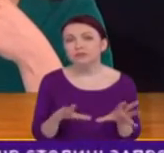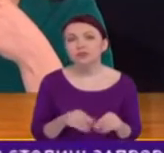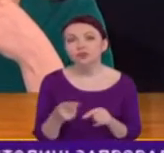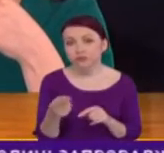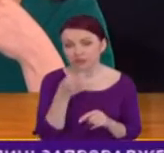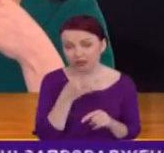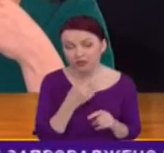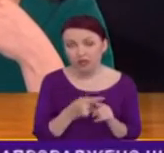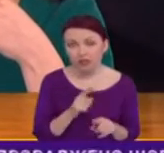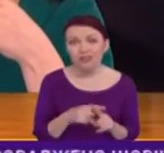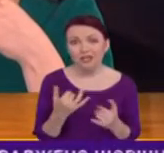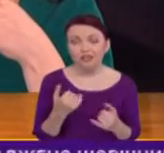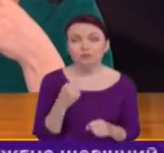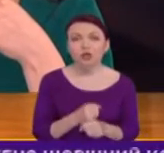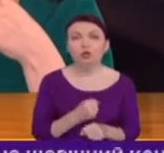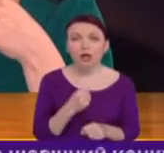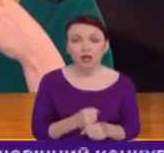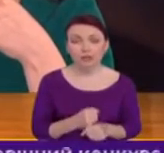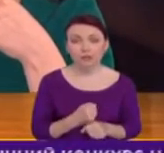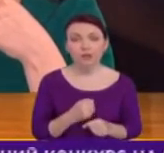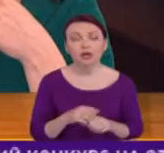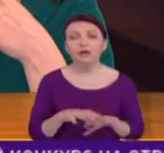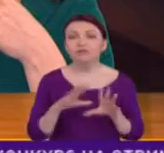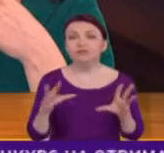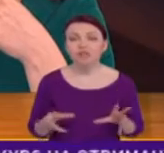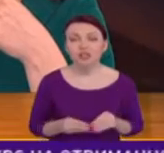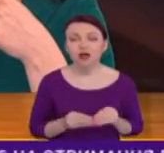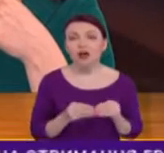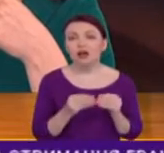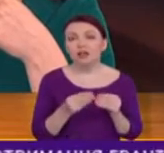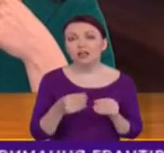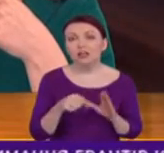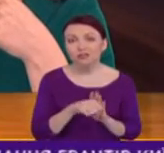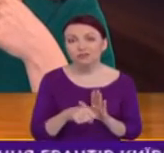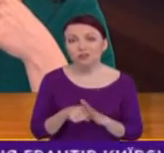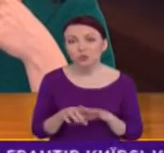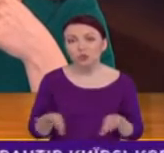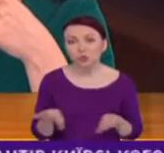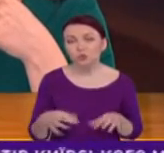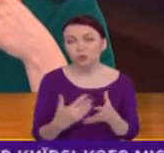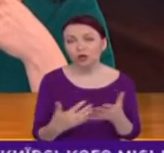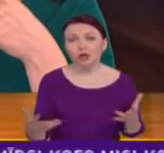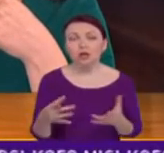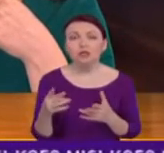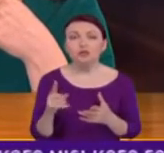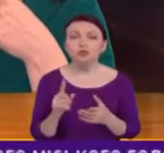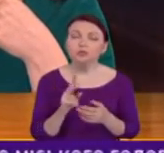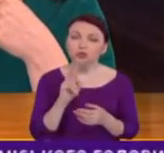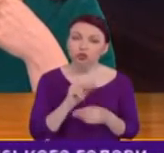назвали, зараз якраз проробляється вся інфраструктура для того, щоб за